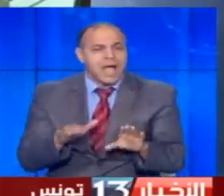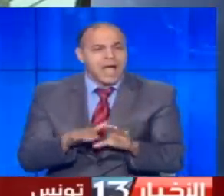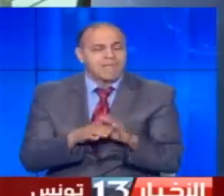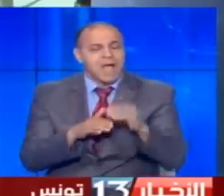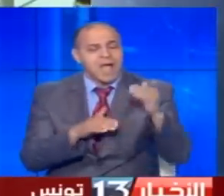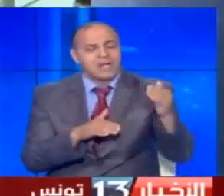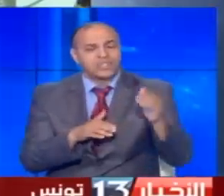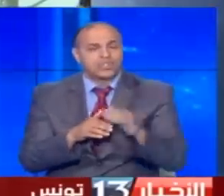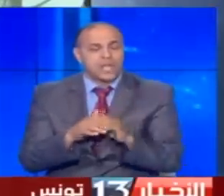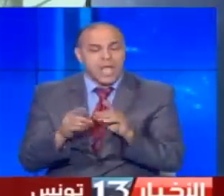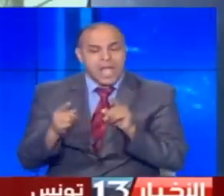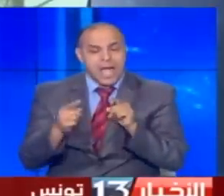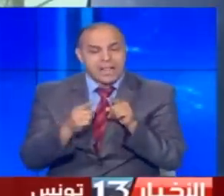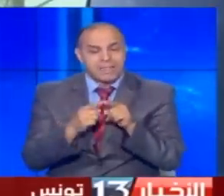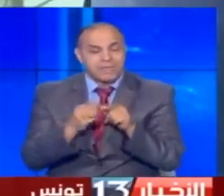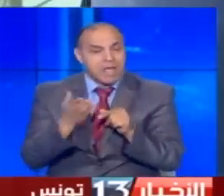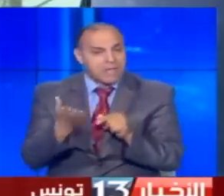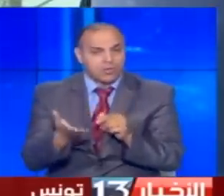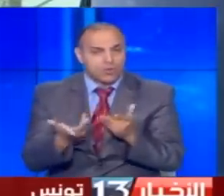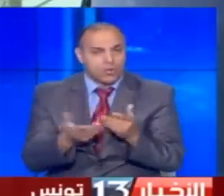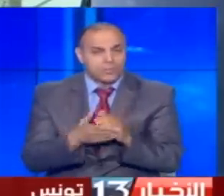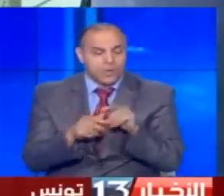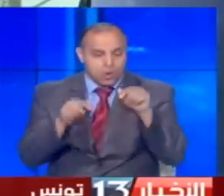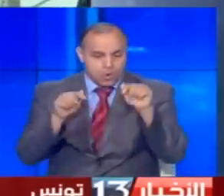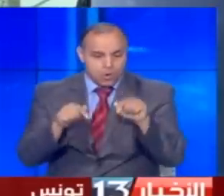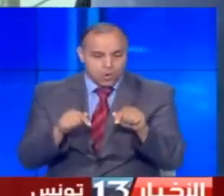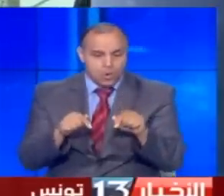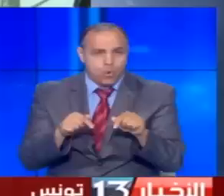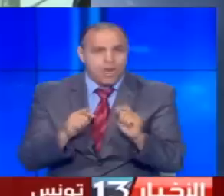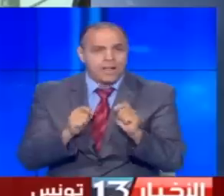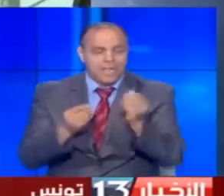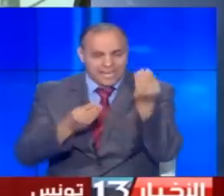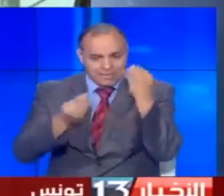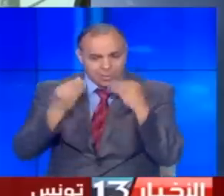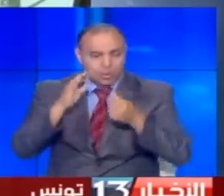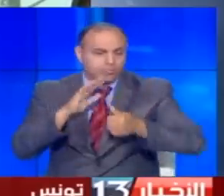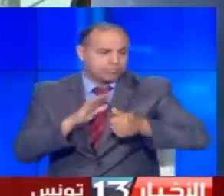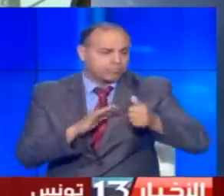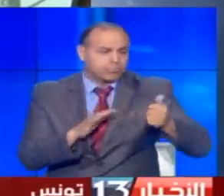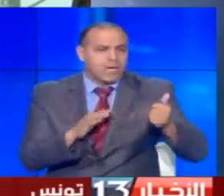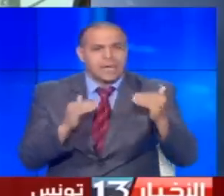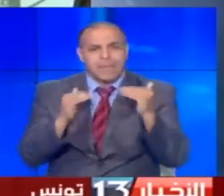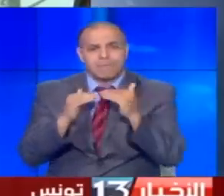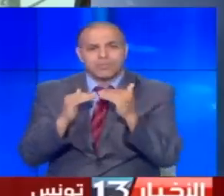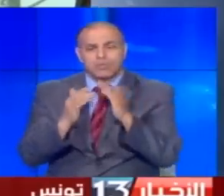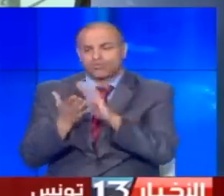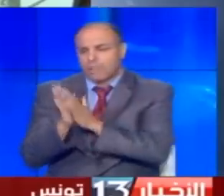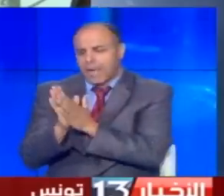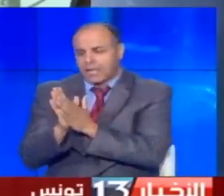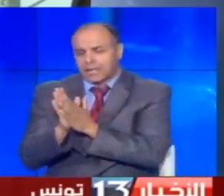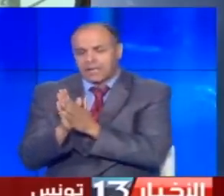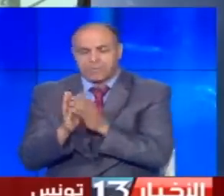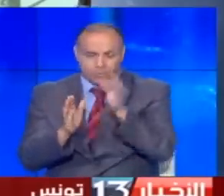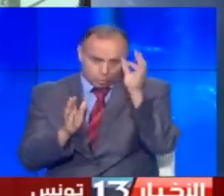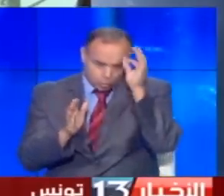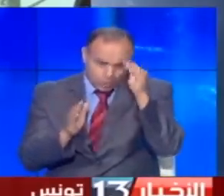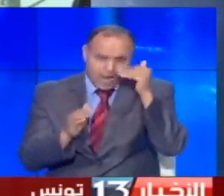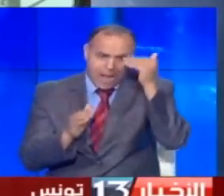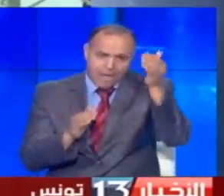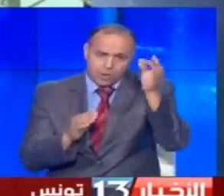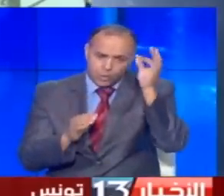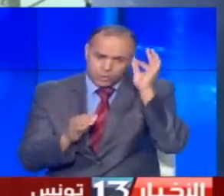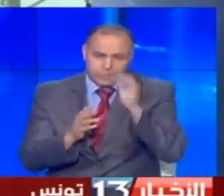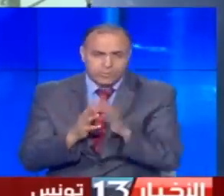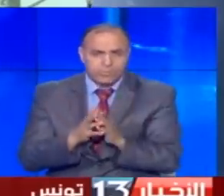الهدف منها ظهر اليوم ابراز التجارب الناجحه سواء على المستوى المجتمع المدني في بلادنا ولا خارج بلادنا